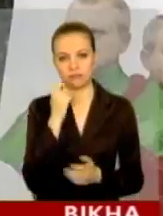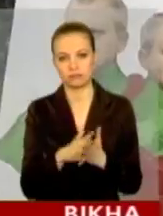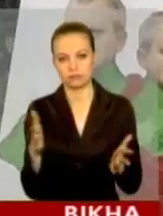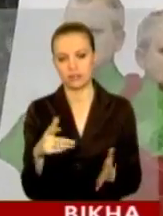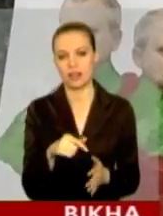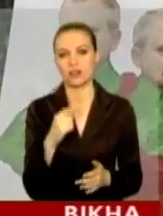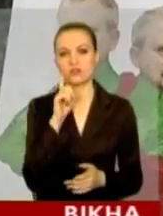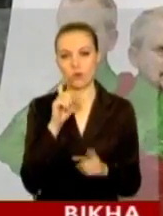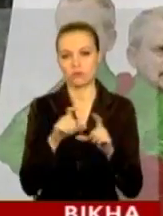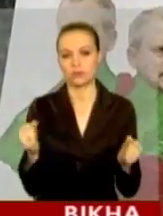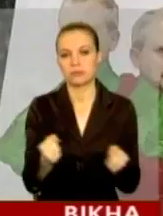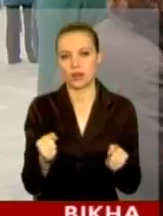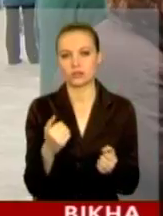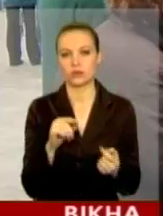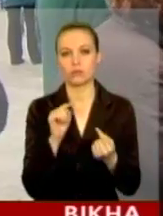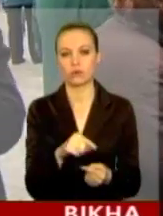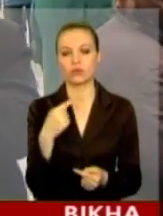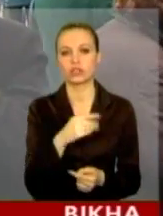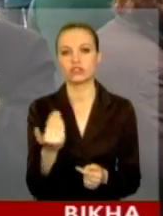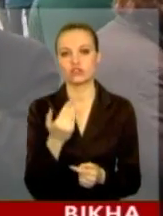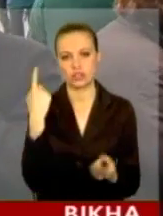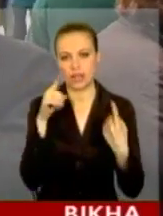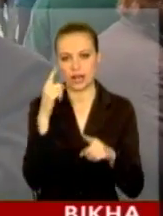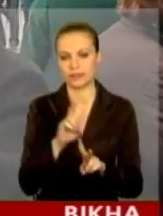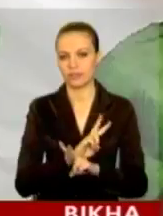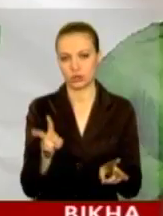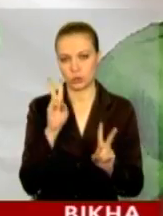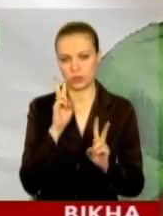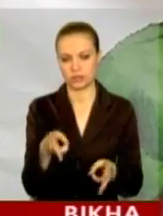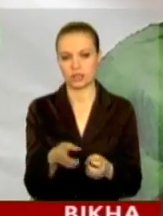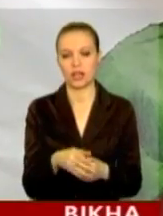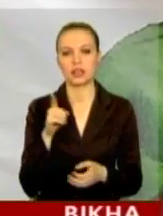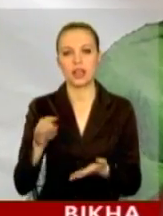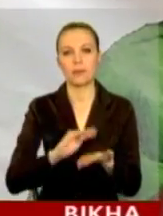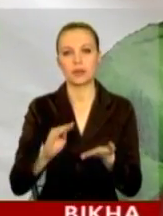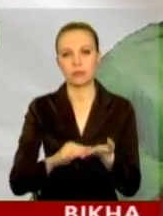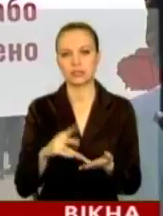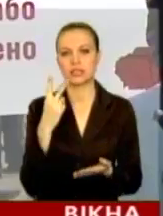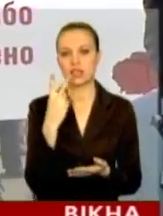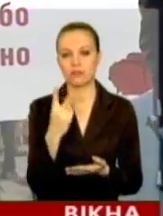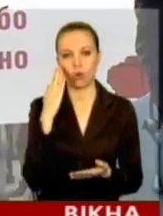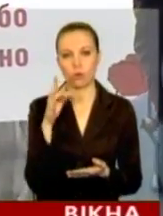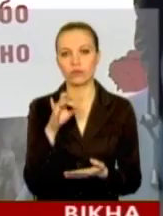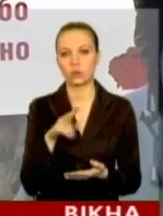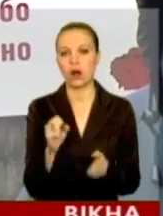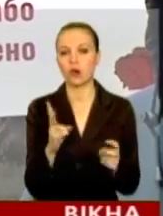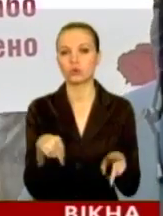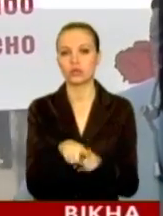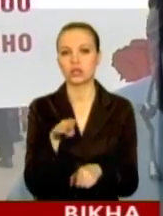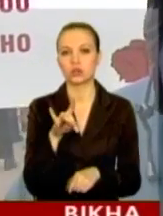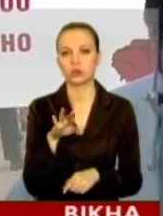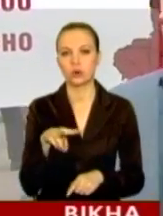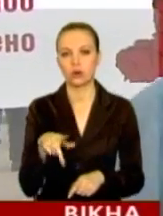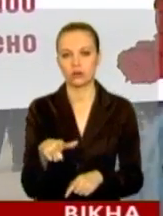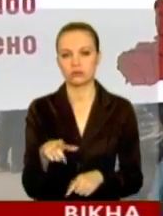плакатами мерзнуть проти двоголових тролів чий креатив ніхто не знає Там написано двоголові тролі А хто такі тролі